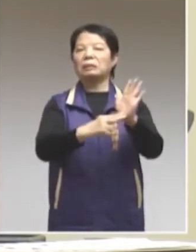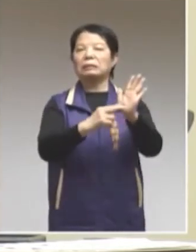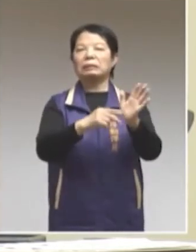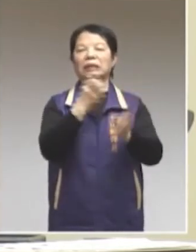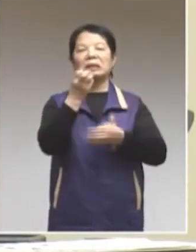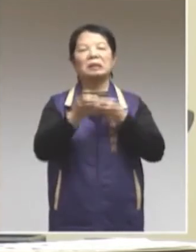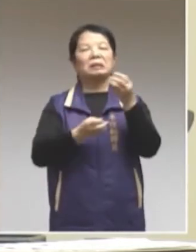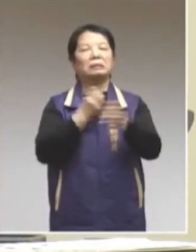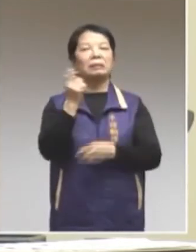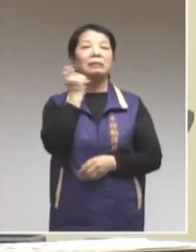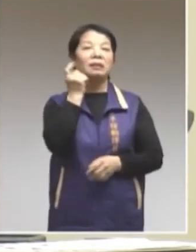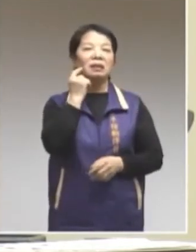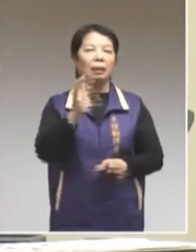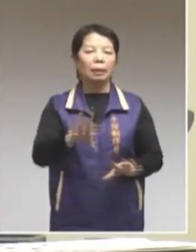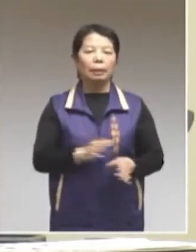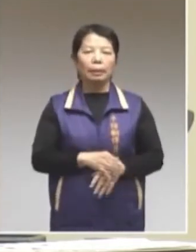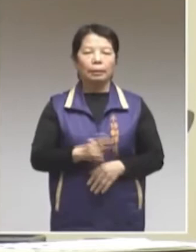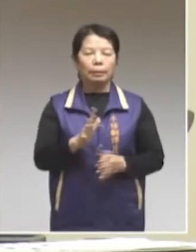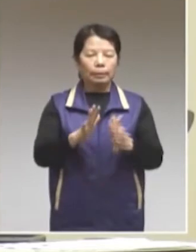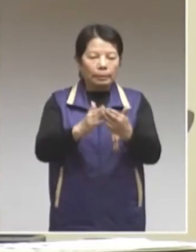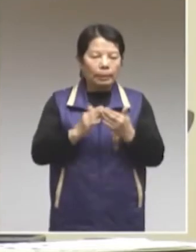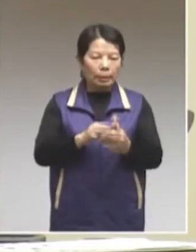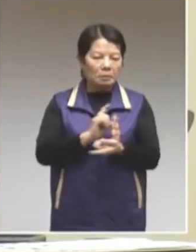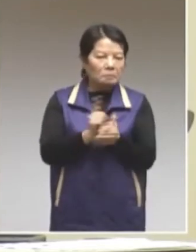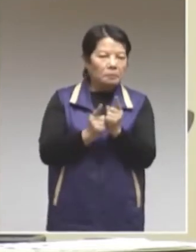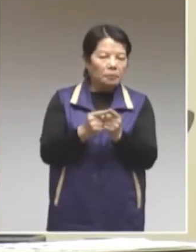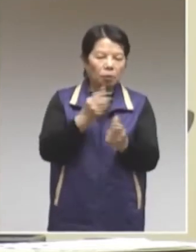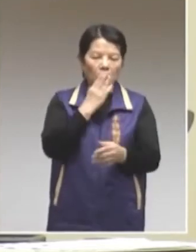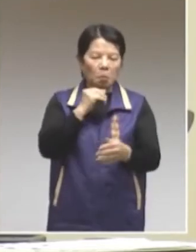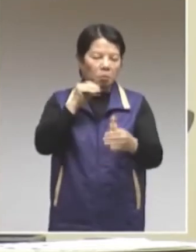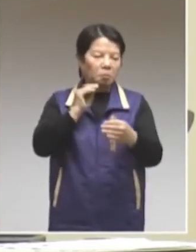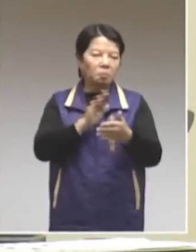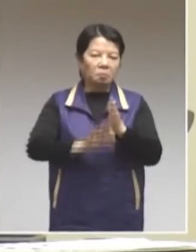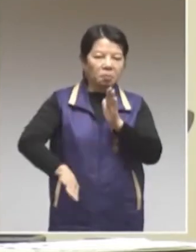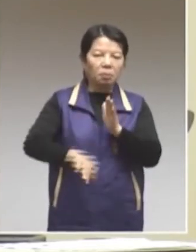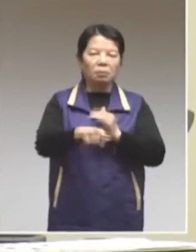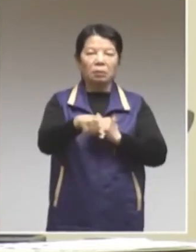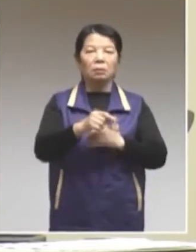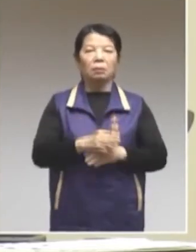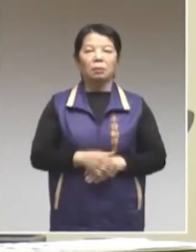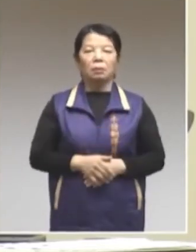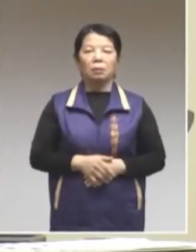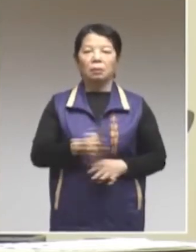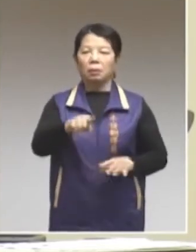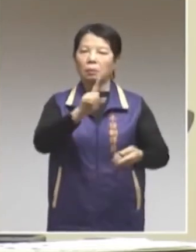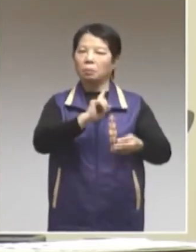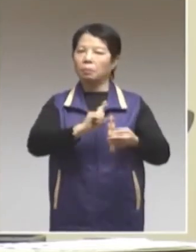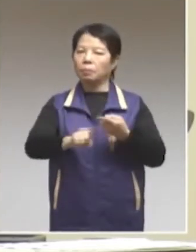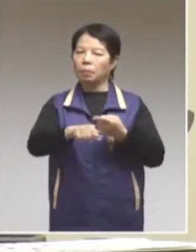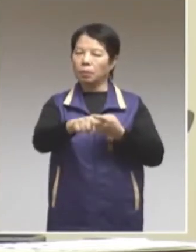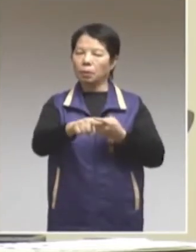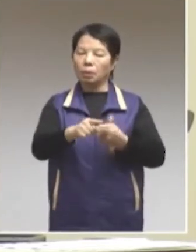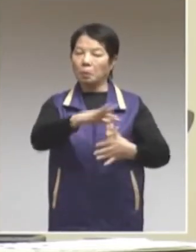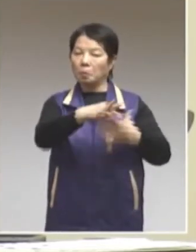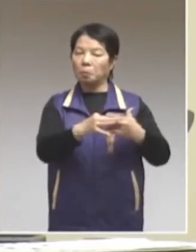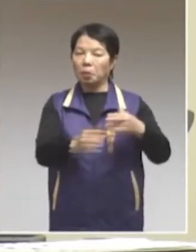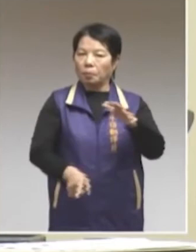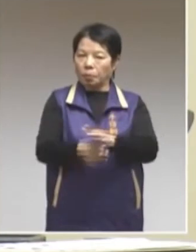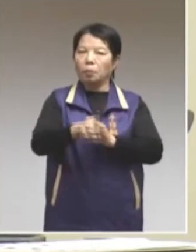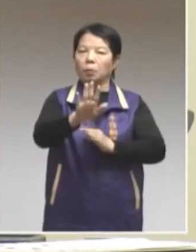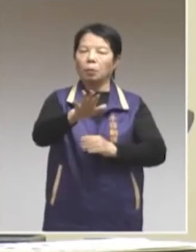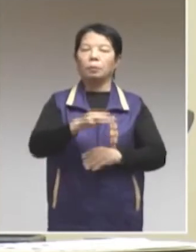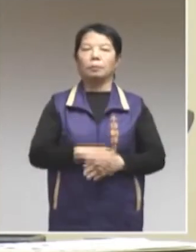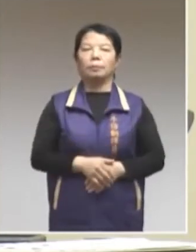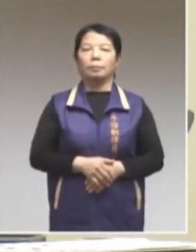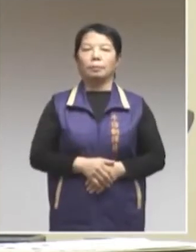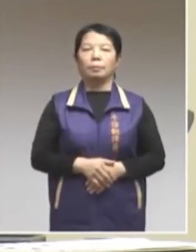外，故意隐匿相关的这个足迹，那我想这个也违反传染病防治法的一个规定啊，所以我还是要